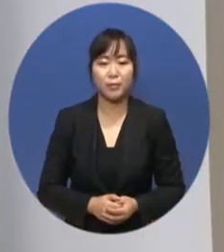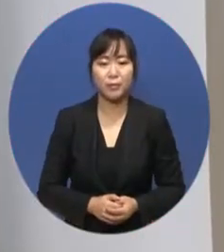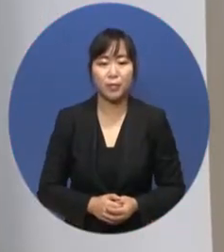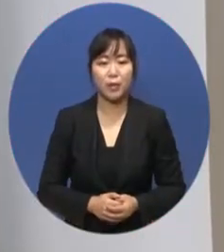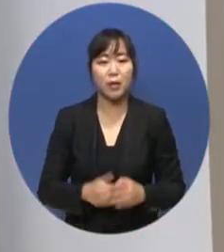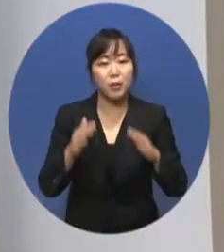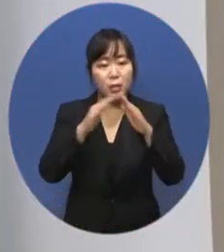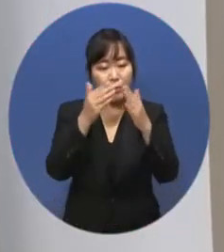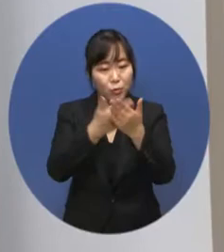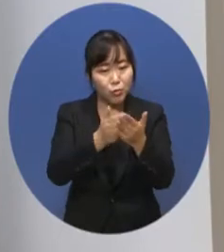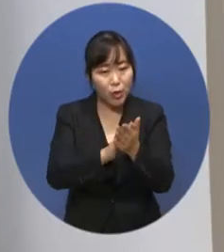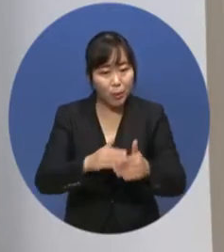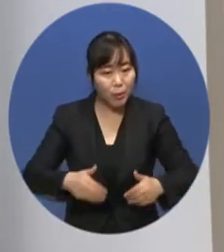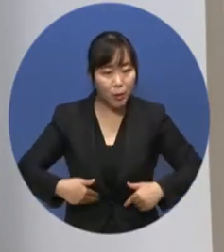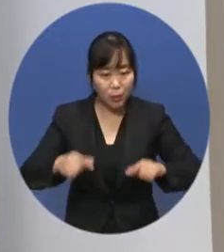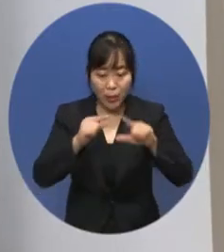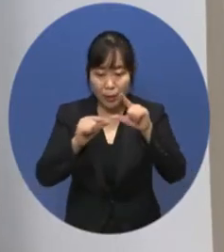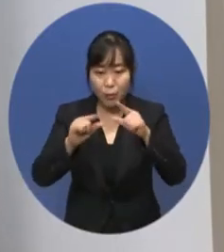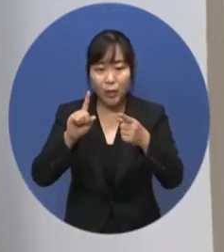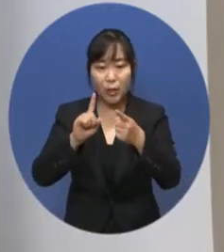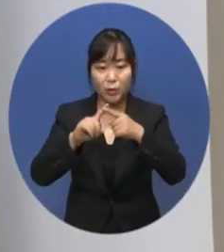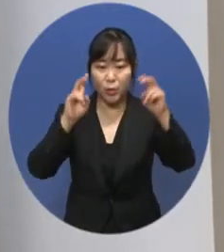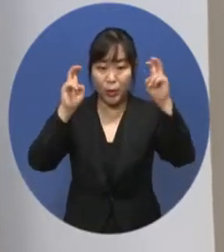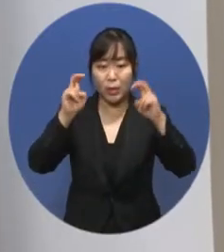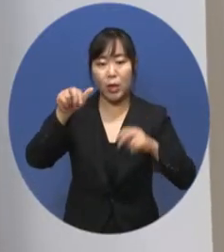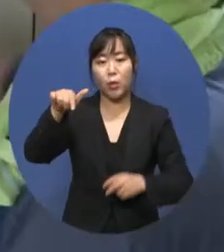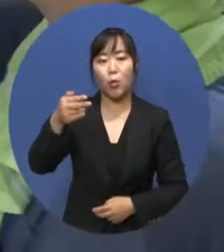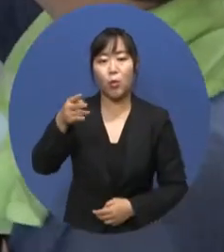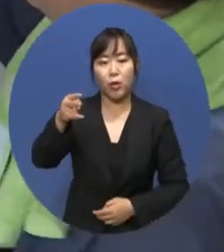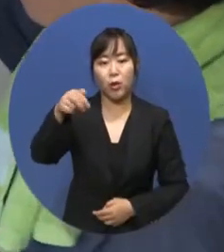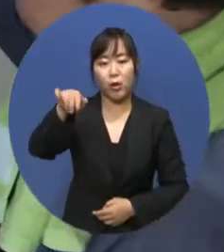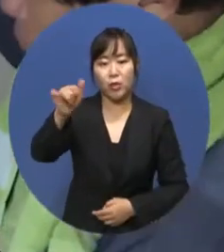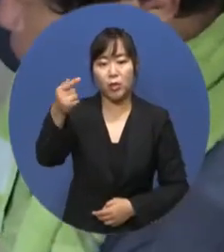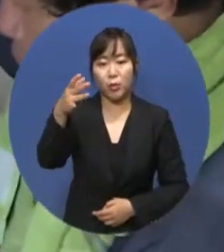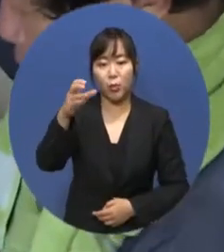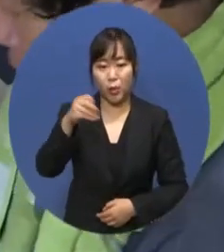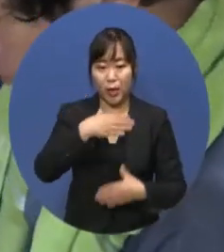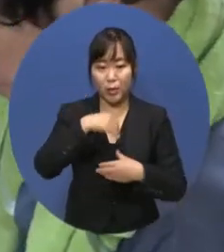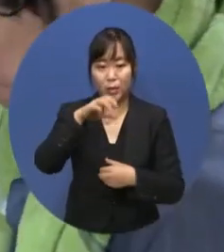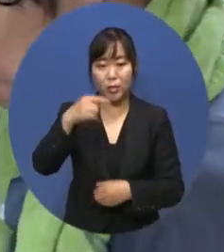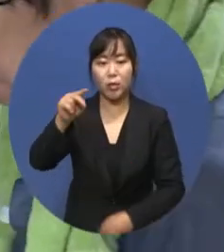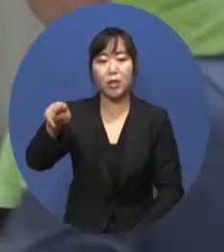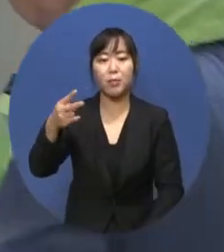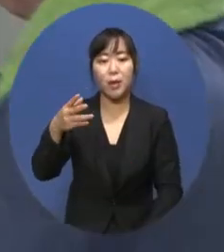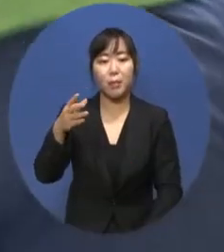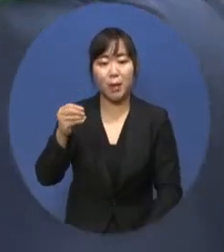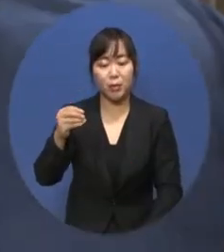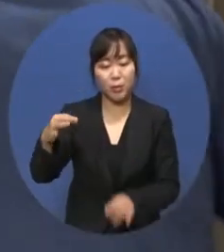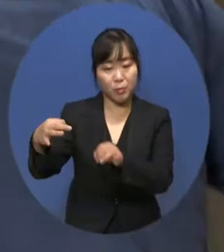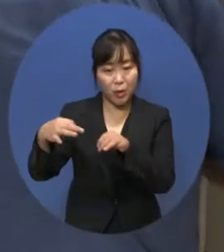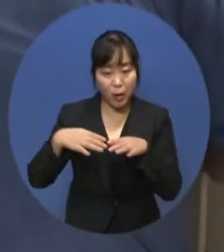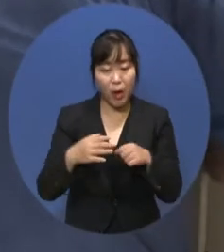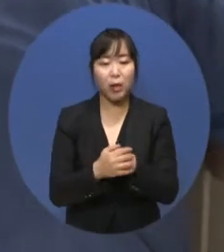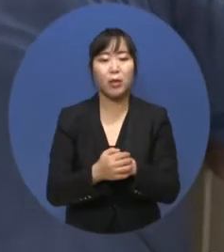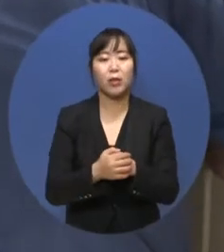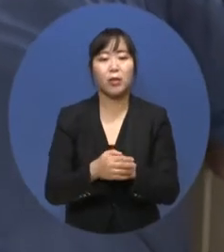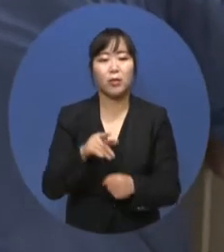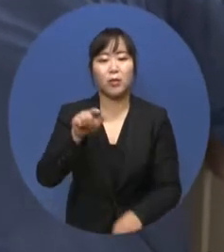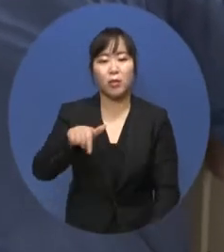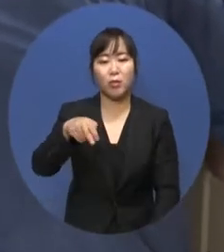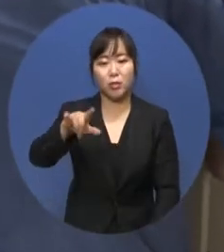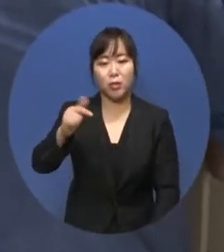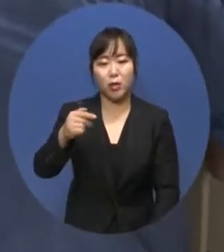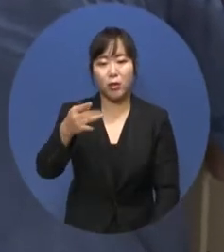집수리에 필요한 재료의 일부는 주식회사 고려진공 안전에서 1,200만 원 성금과 석천